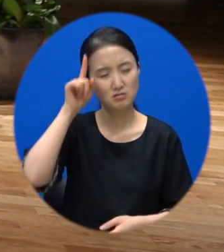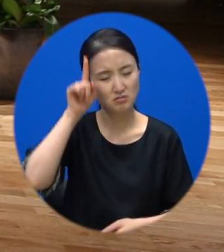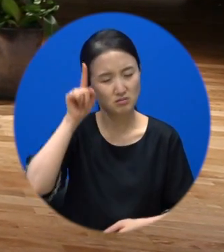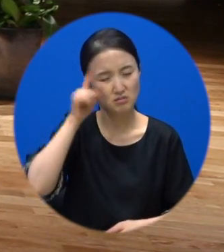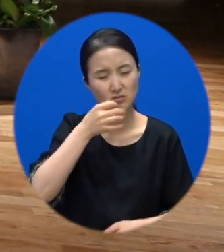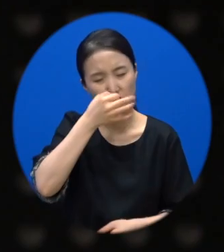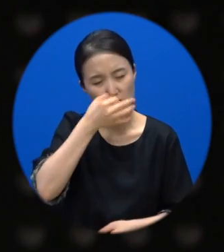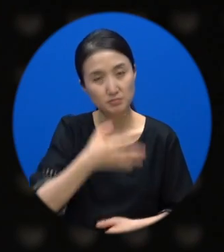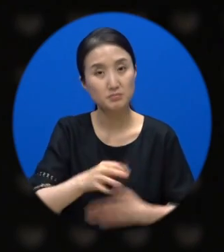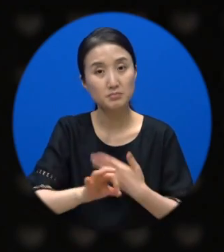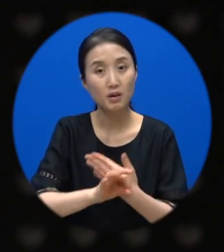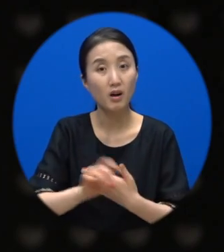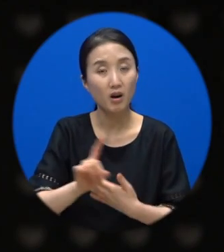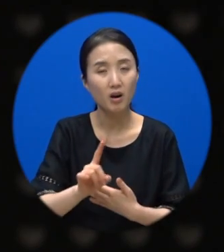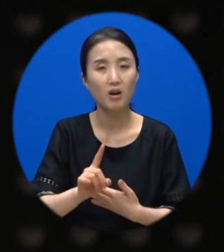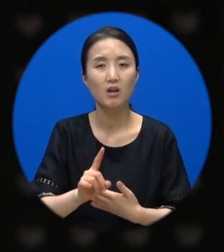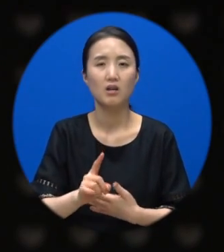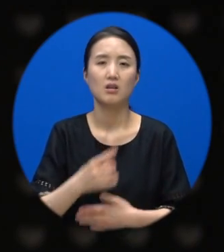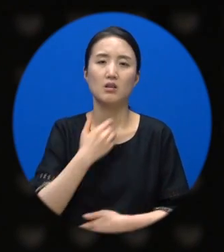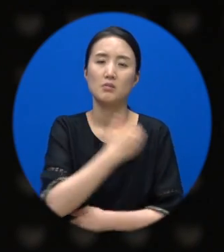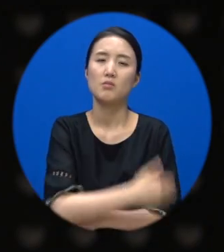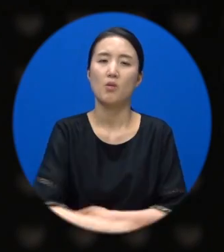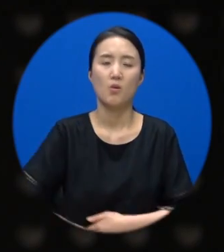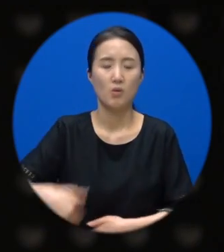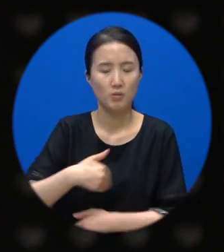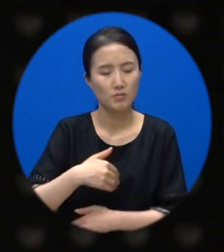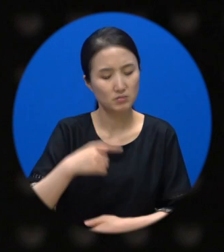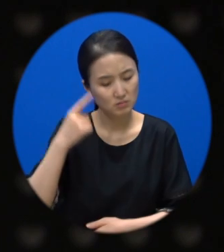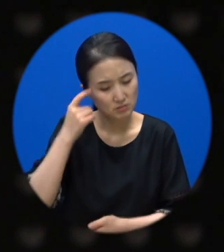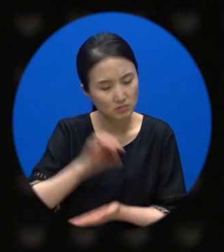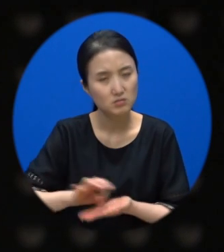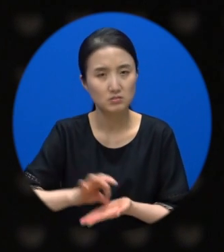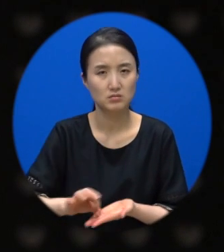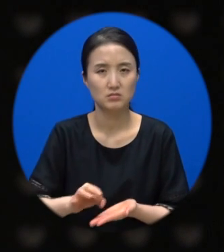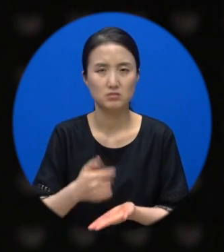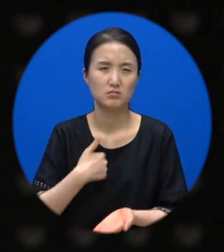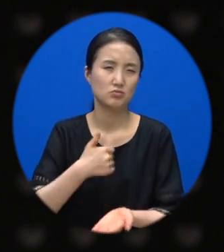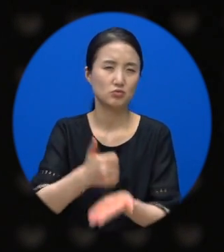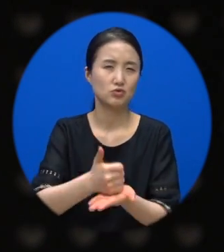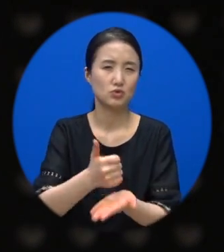받고 힘들다 하면 마음도 마음이지만 몸을 먼저 돌보시는 거 잊지 마시기 바랍니다.